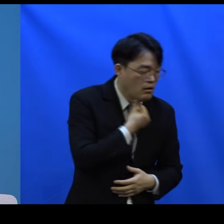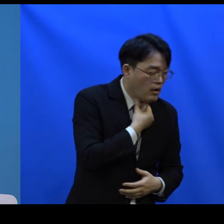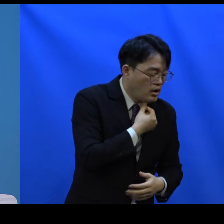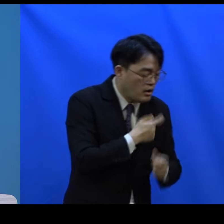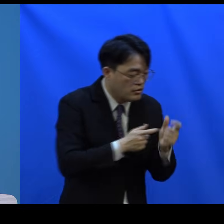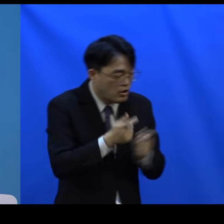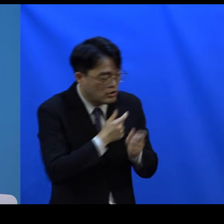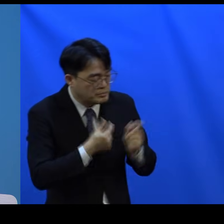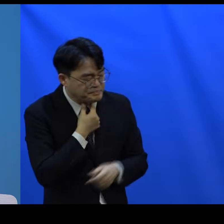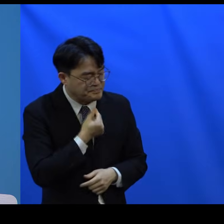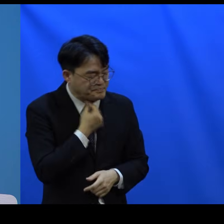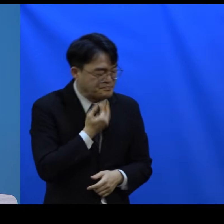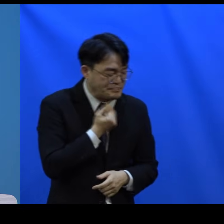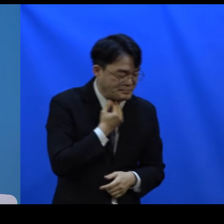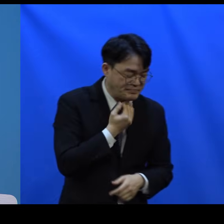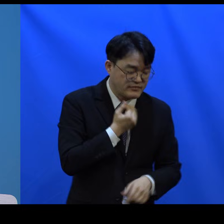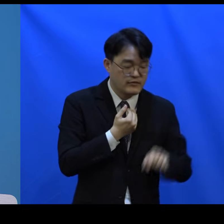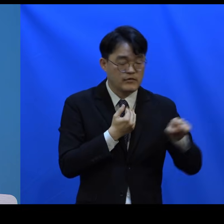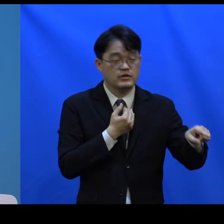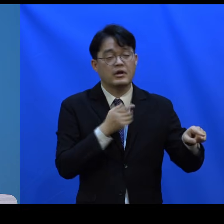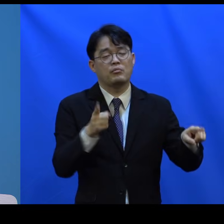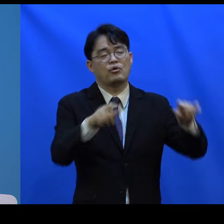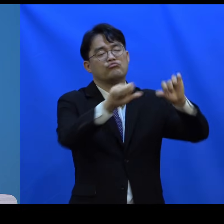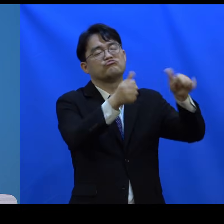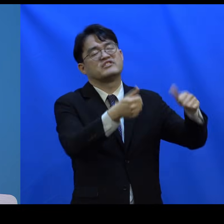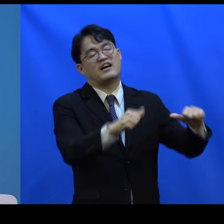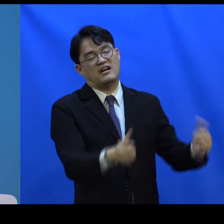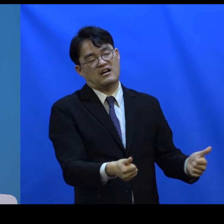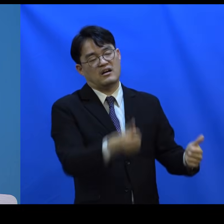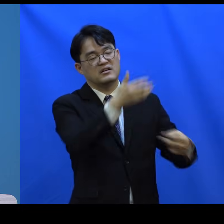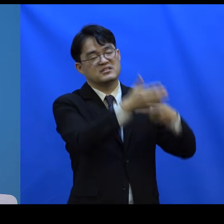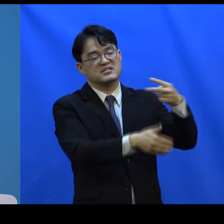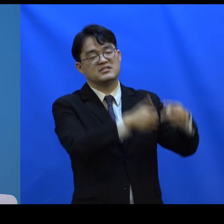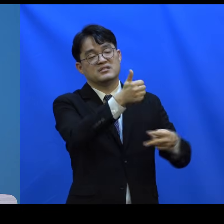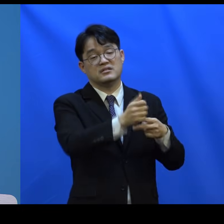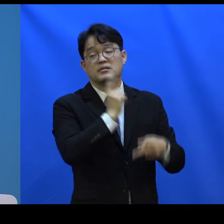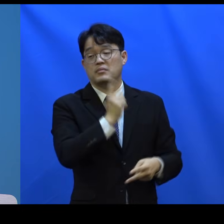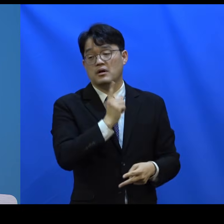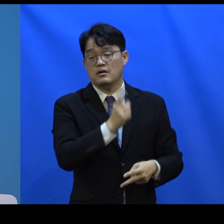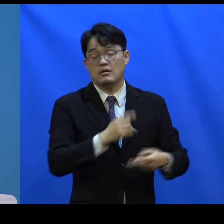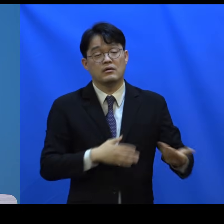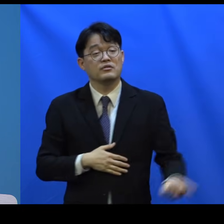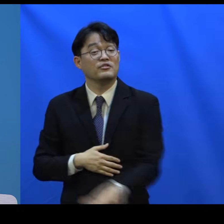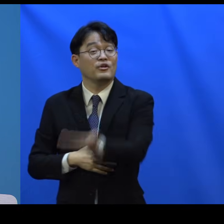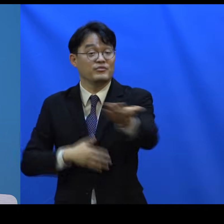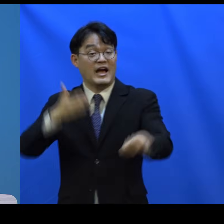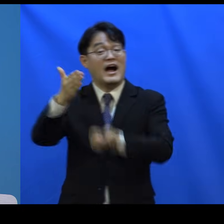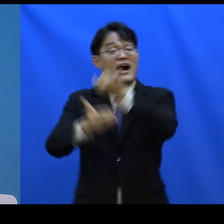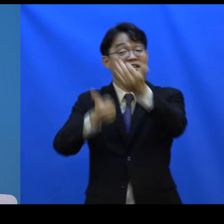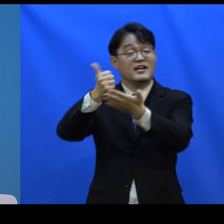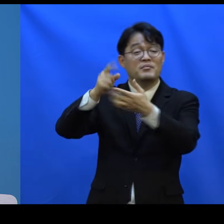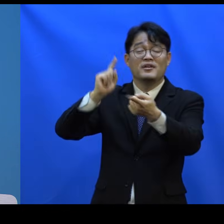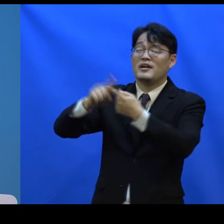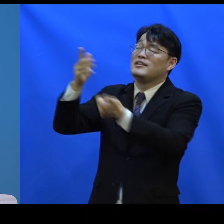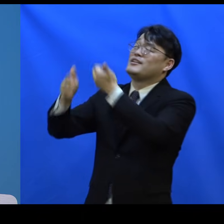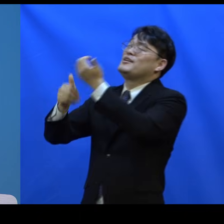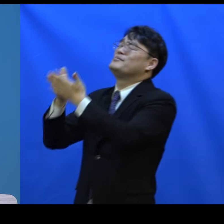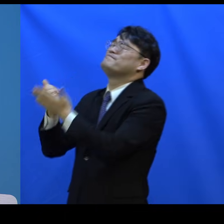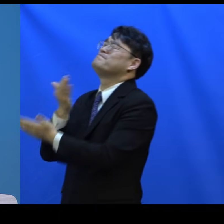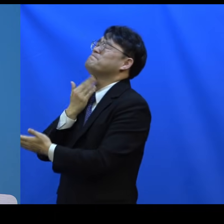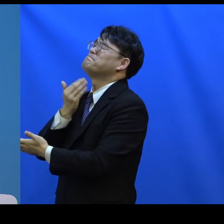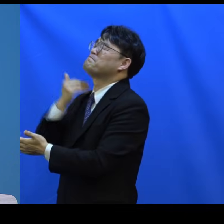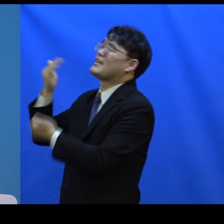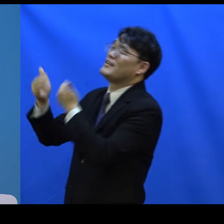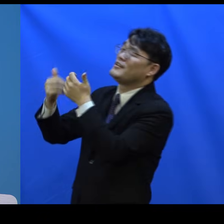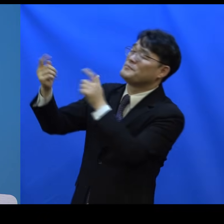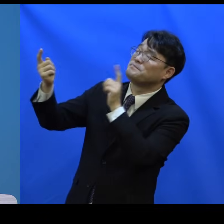욕망이 어디서 분출되고 있느냐는 거예요. 우리의 마음과 생각이 어느 쪽을 향해 있느냐는 거예요. 뭐 별일을 다 해도